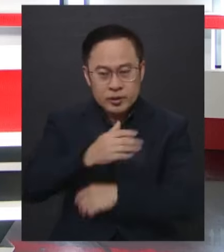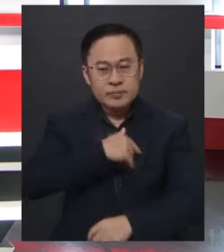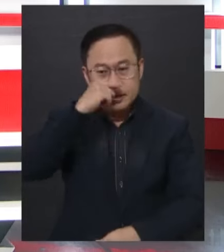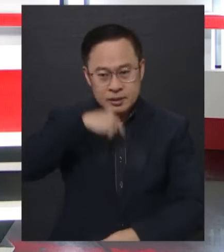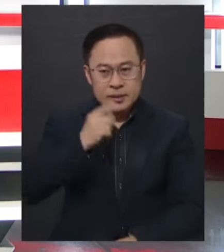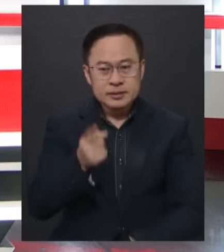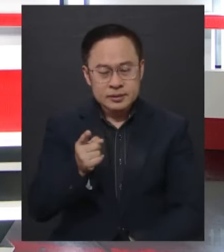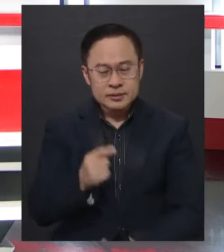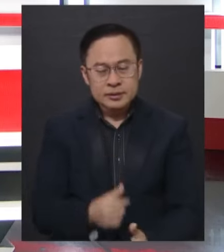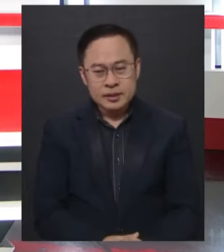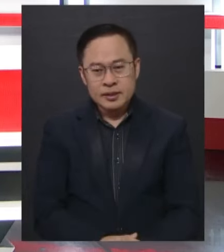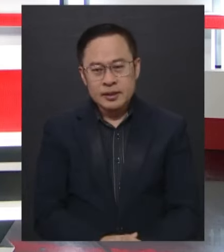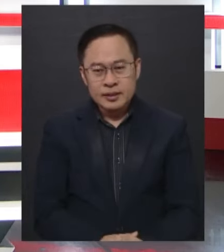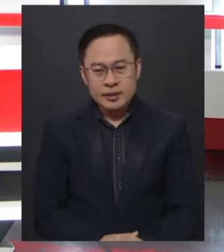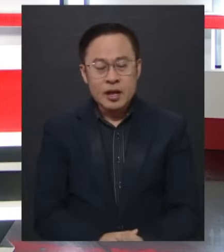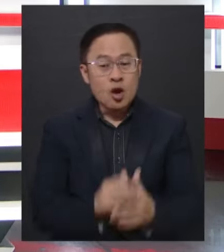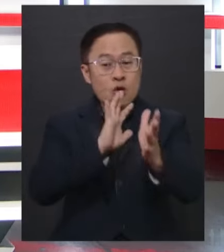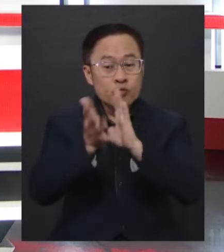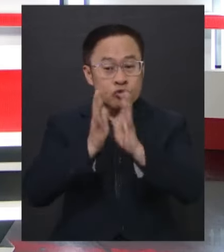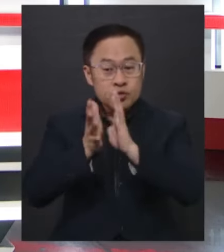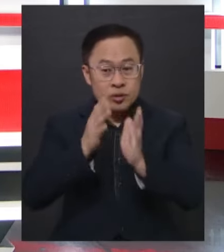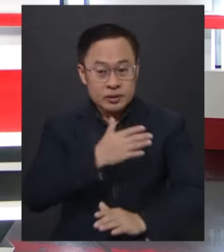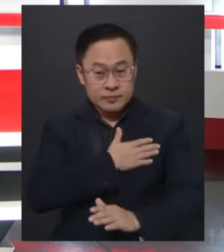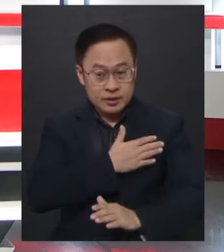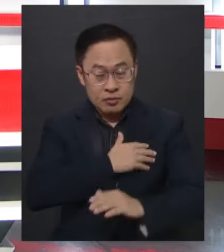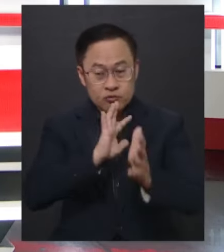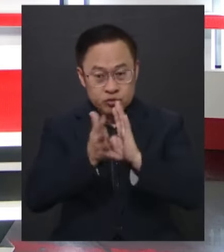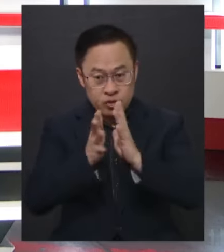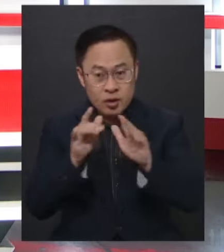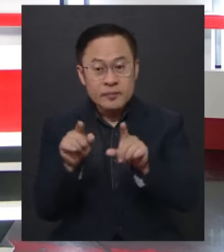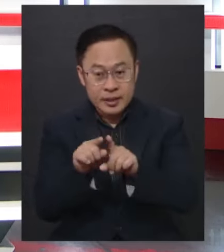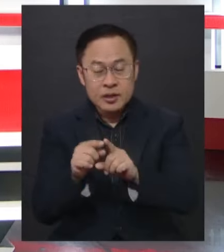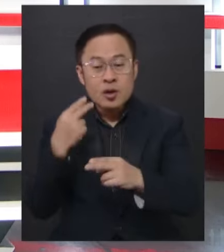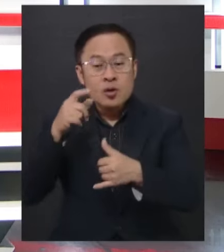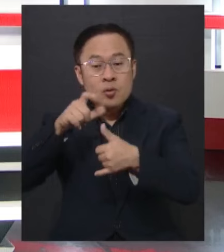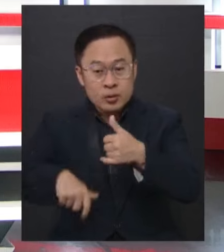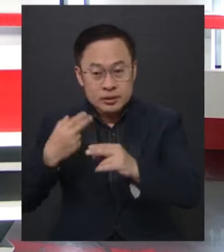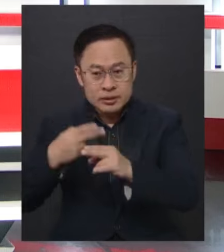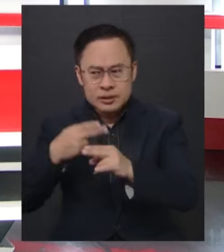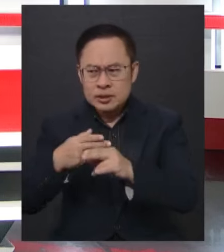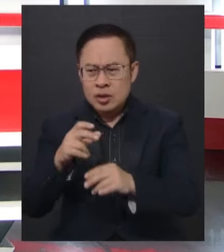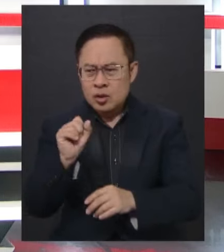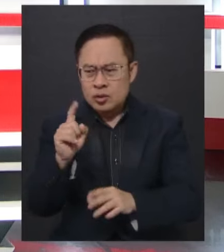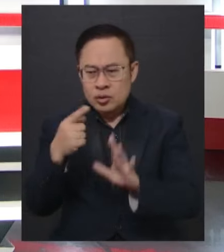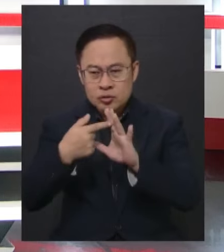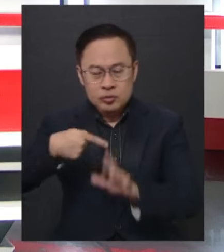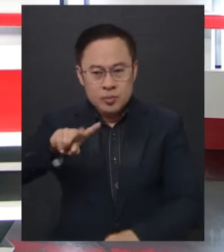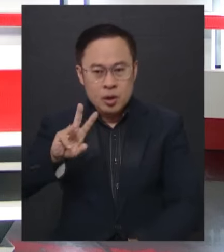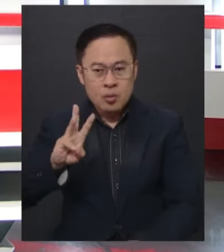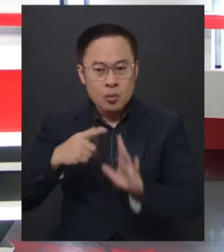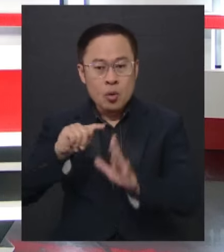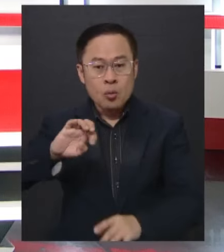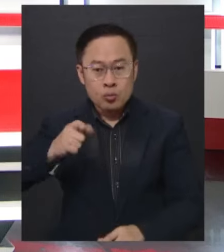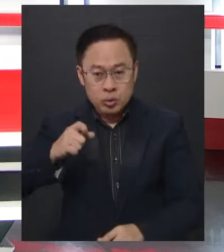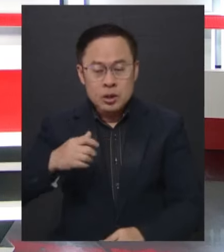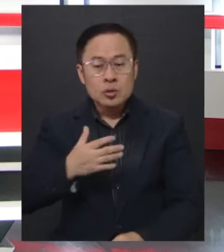นอกจากฟุตบอลครับทีมชาติอย่างฟุตซอลก็คึกคักครับล่าสุดเจ้าอามสุภวุฒิเนี่ยจอมเก่าของฟุตซอลทีมชาติไทยออกมาพูดว่าเขาขอดูร่างกายตัวเ